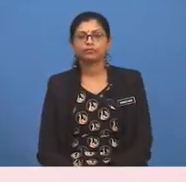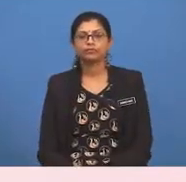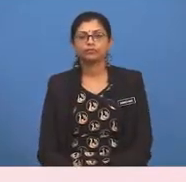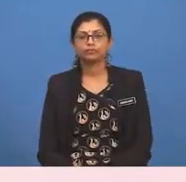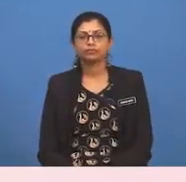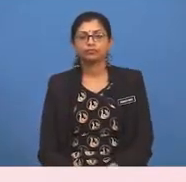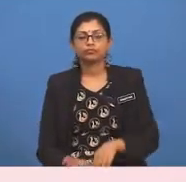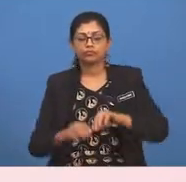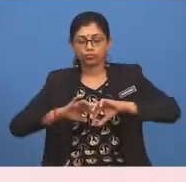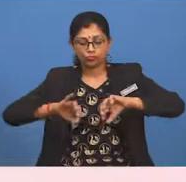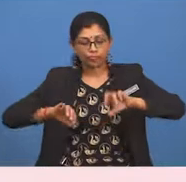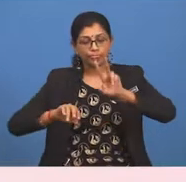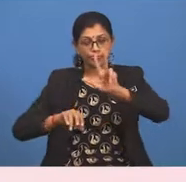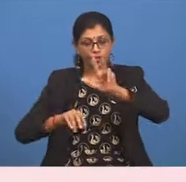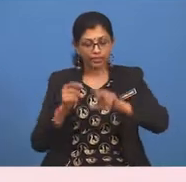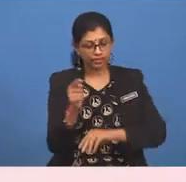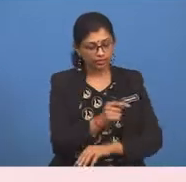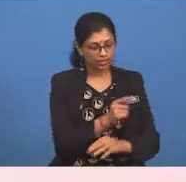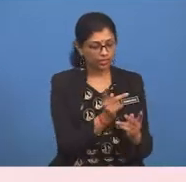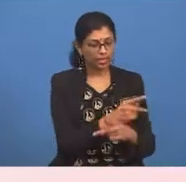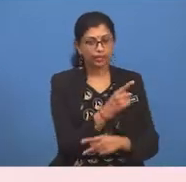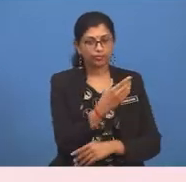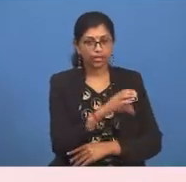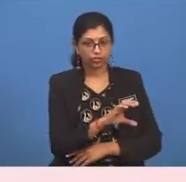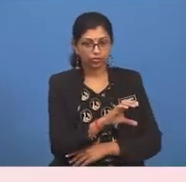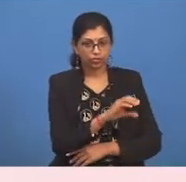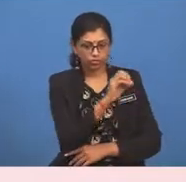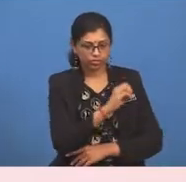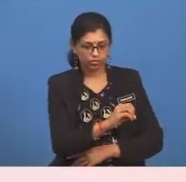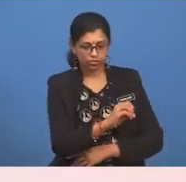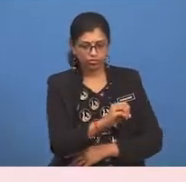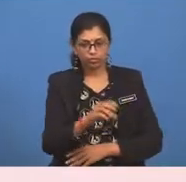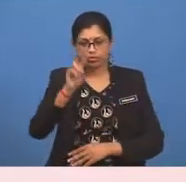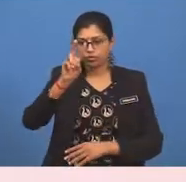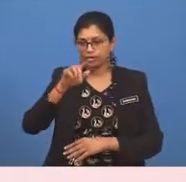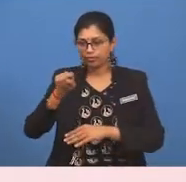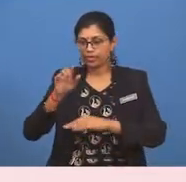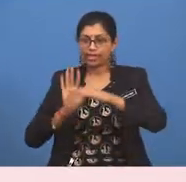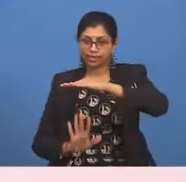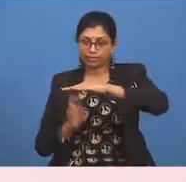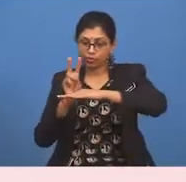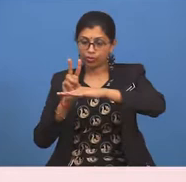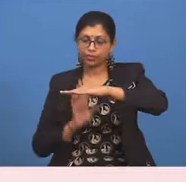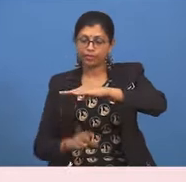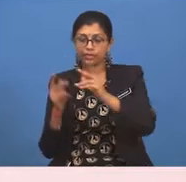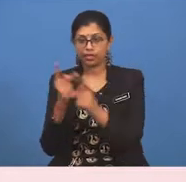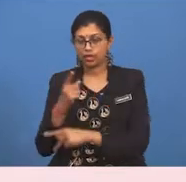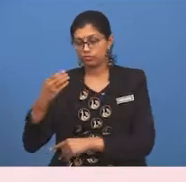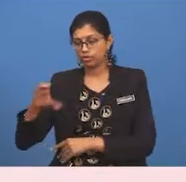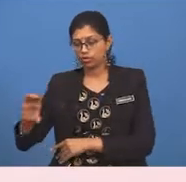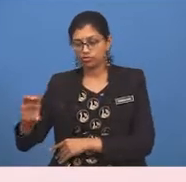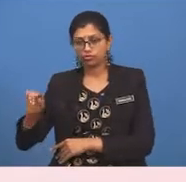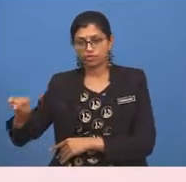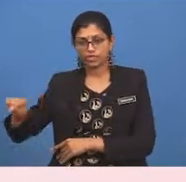dengan 100% tambah 2 per 5 darab